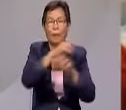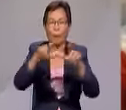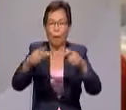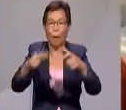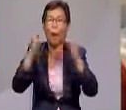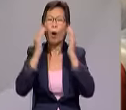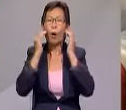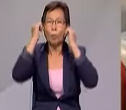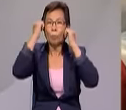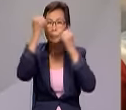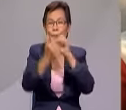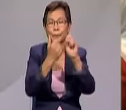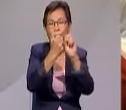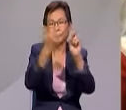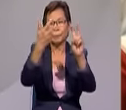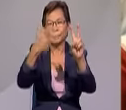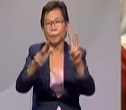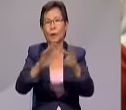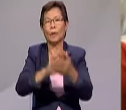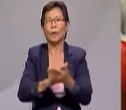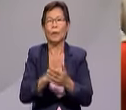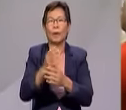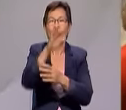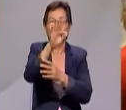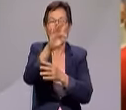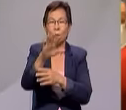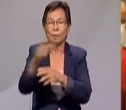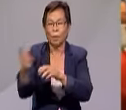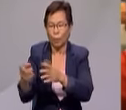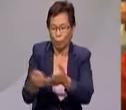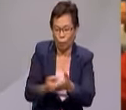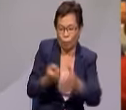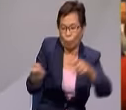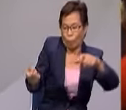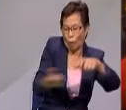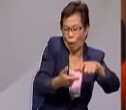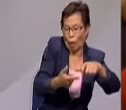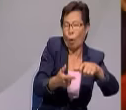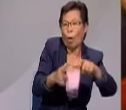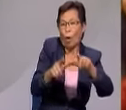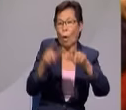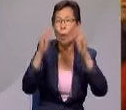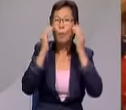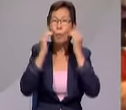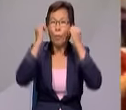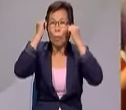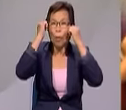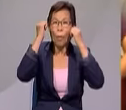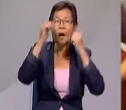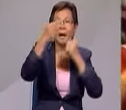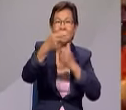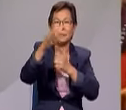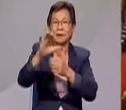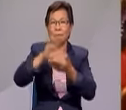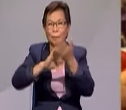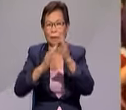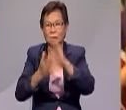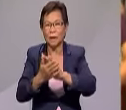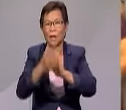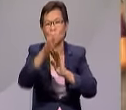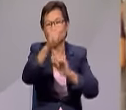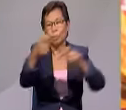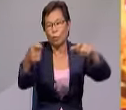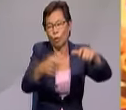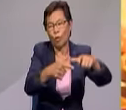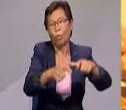pada tahun 2013 telah menjadikan sebanyak 95 gol buat pasukan hoki ternama di Belanda HC selain menjadikan 10 gol